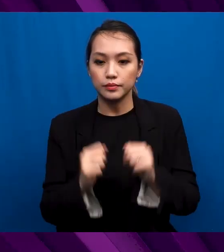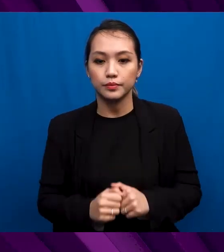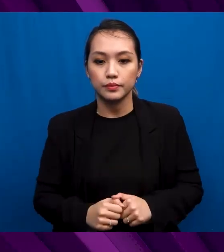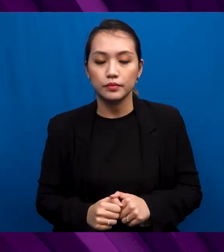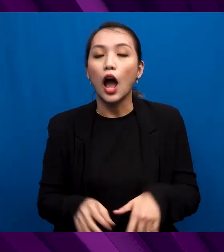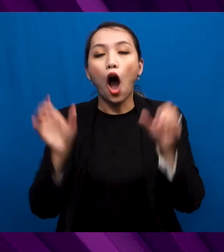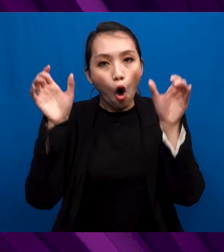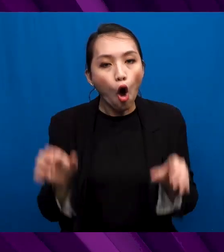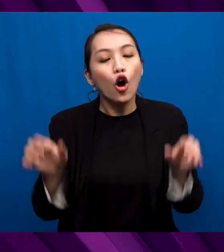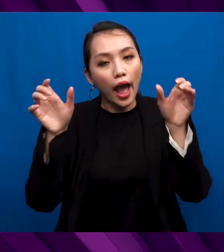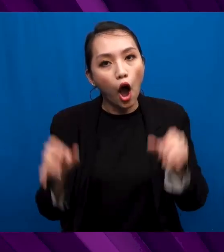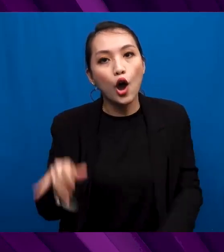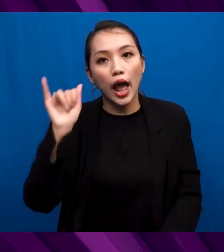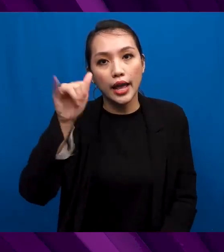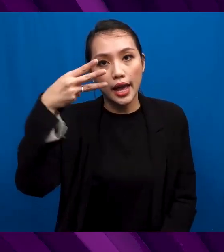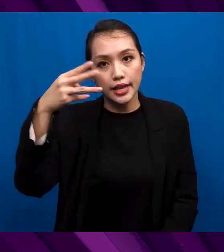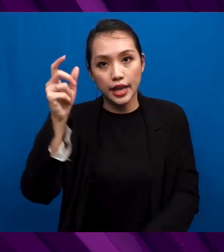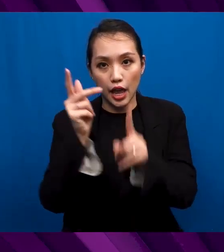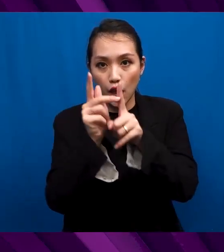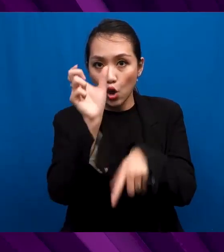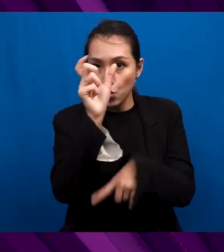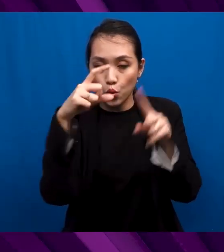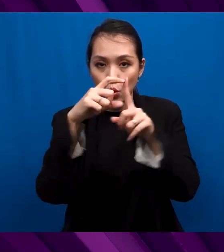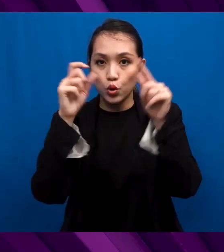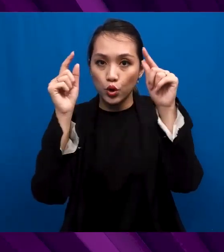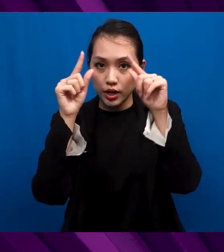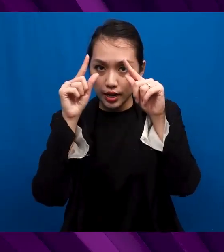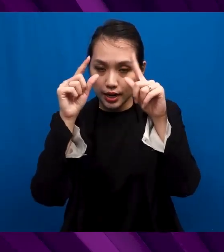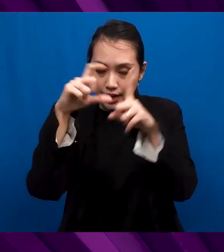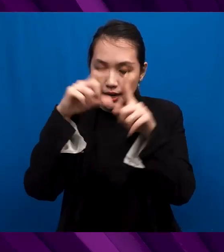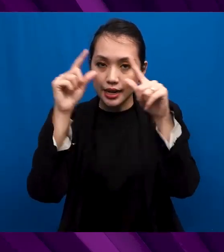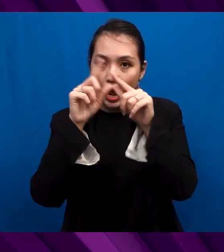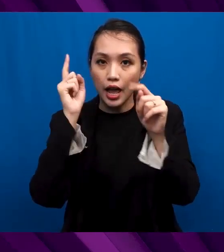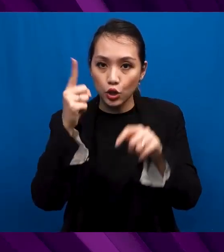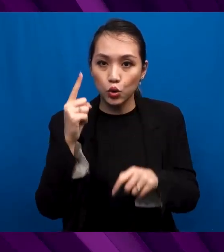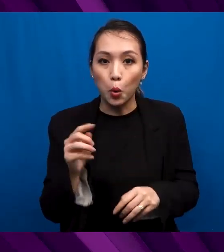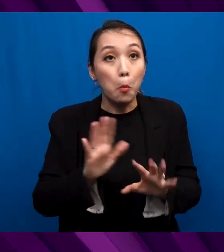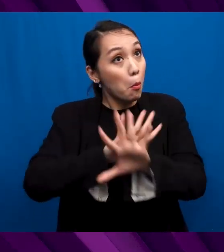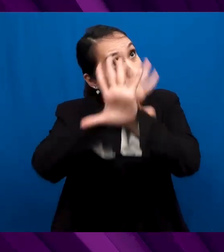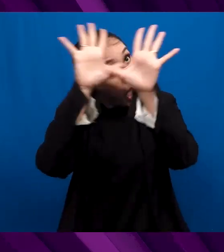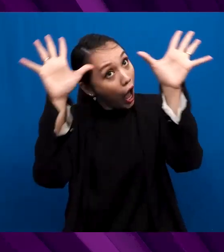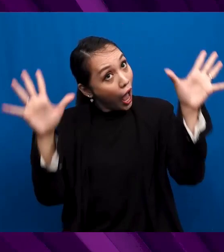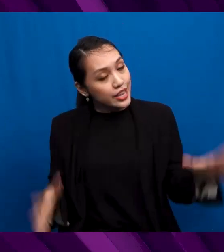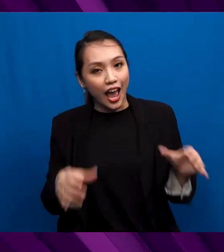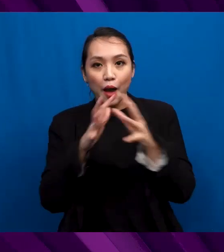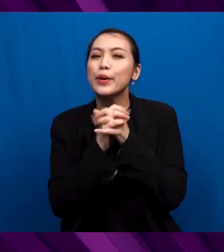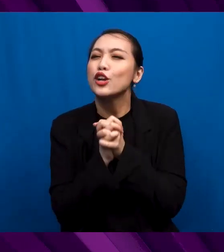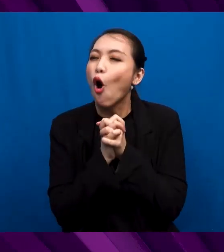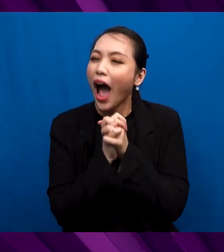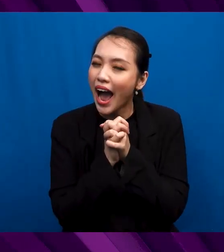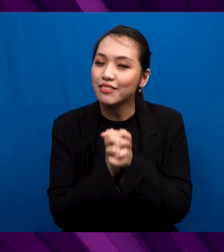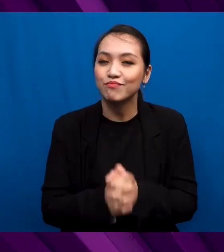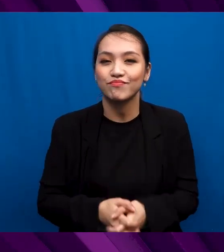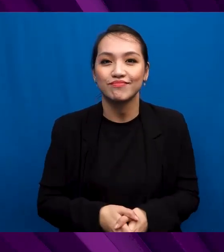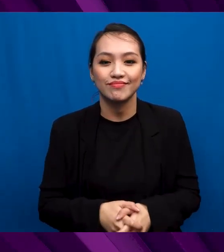begini. Orang Yehuda itu kalau itu banyak pendoanya, itu suku suka berdoa. Hari ini juga